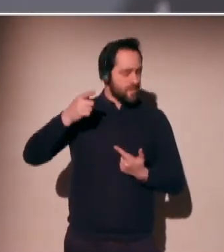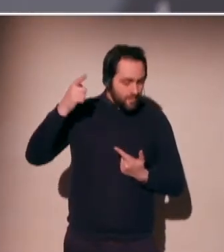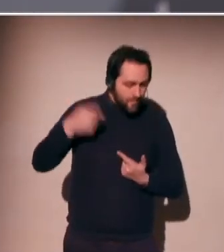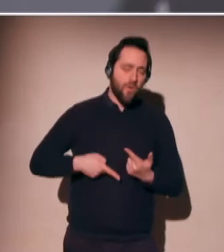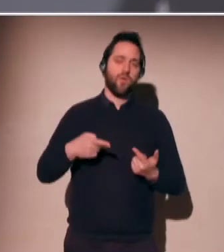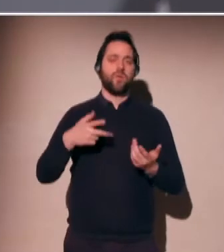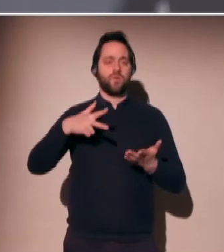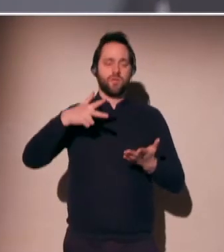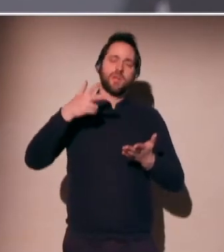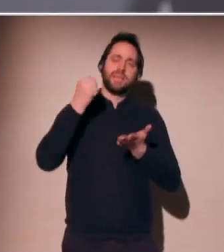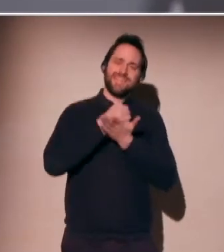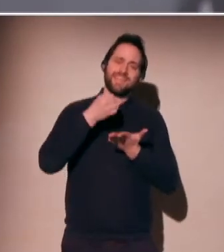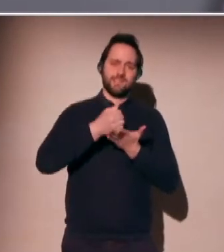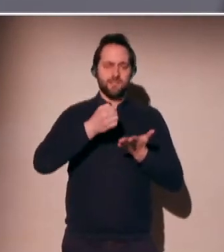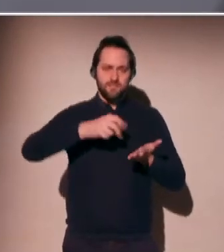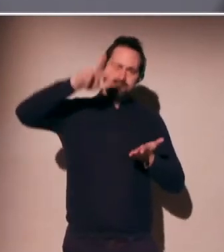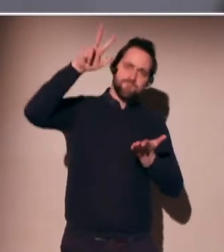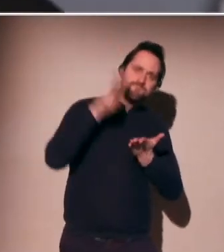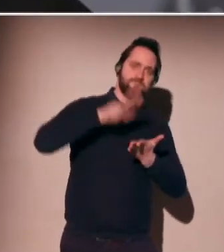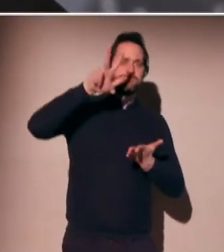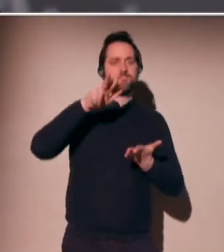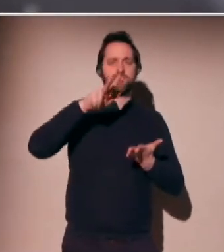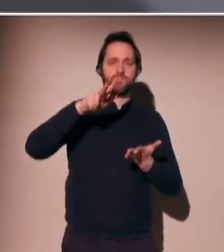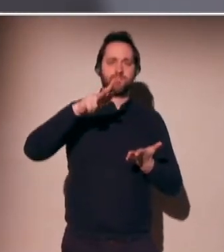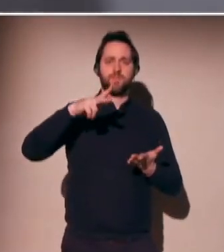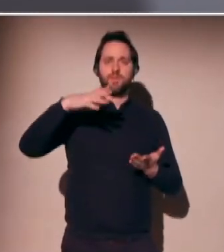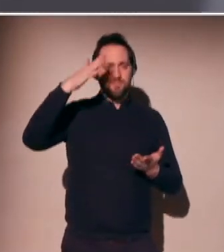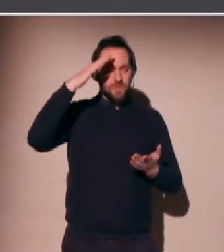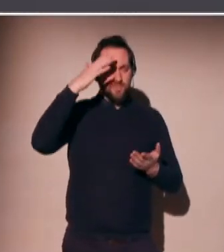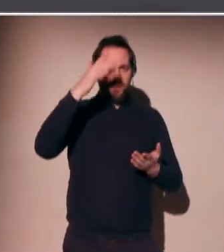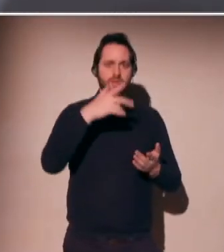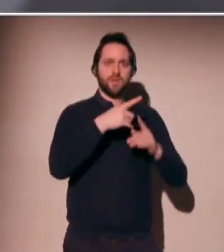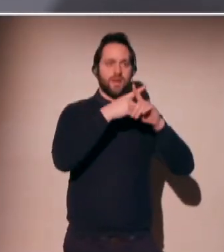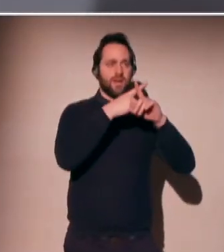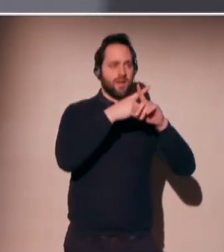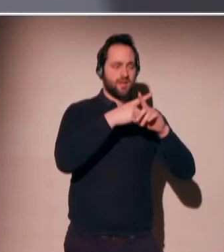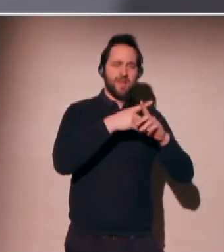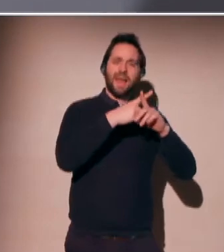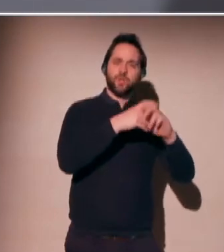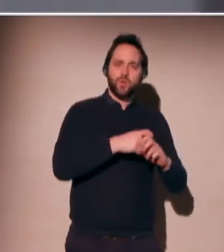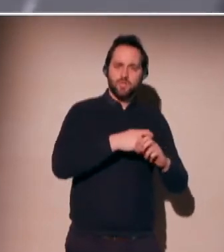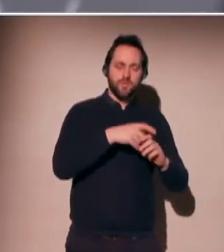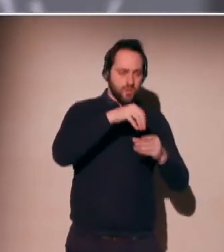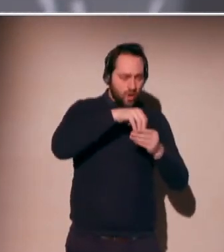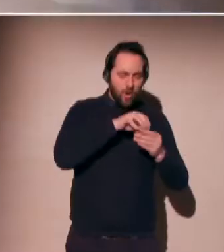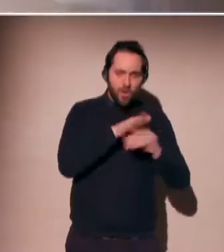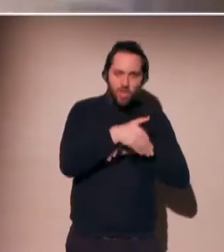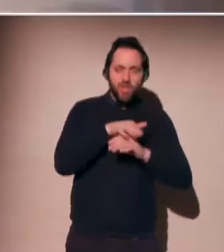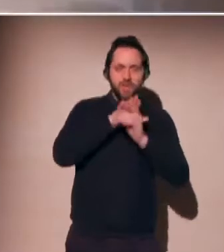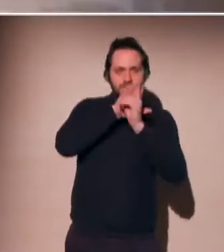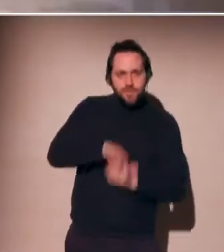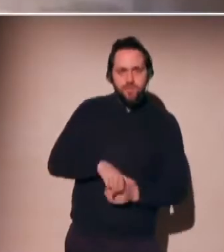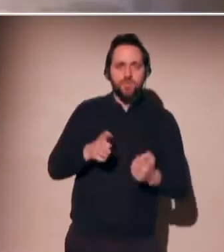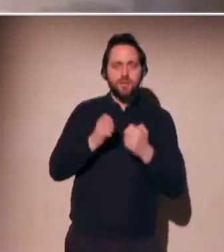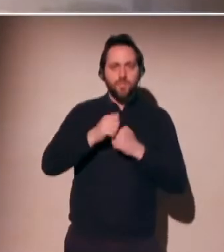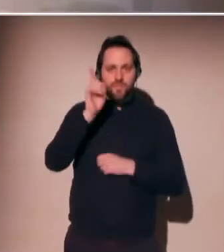voir qui ne rentrent pas dans le cadre de ces algorithmes. Est-ce que ce sont les femmes qui sont exclues? Est-ce que ce sont les immigrants qui ont